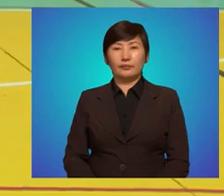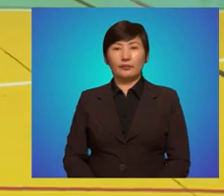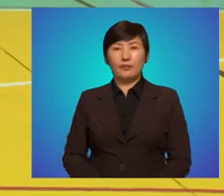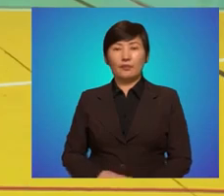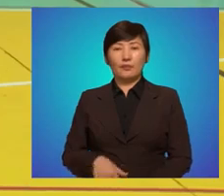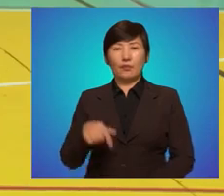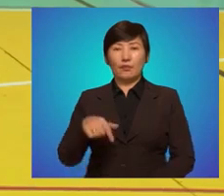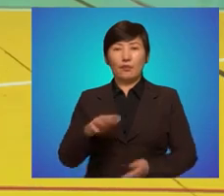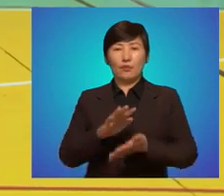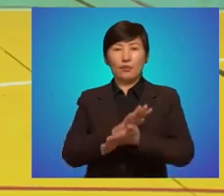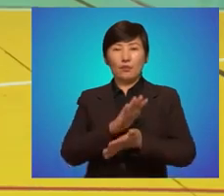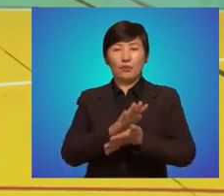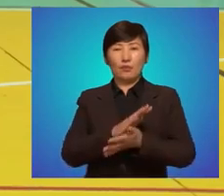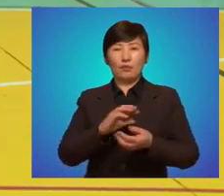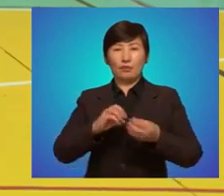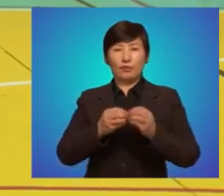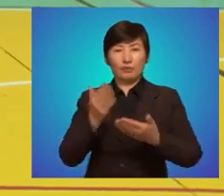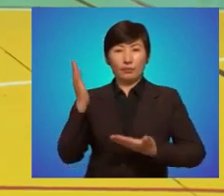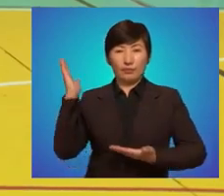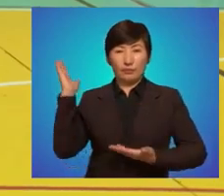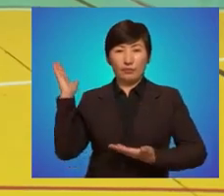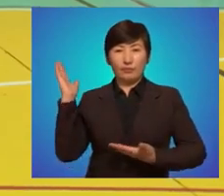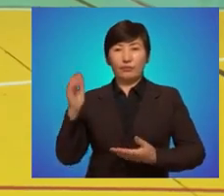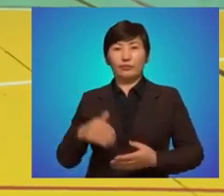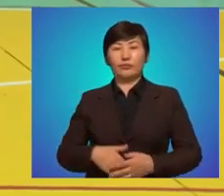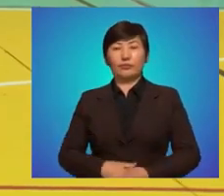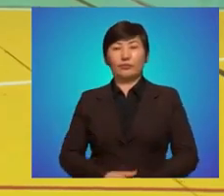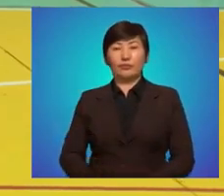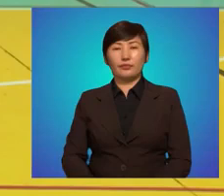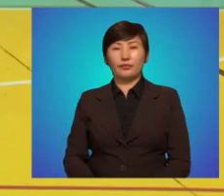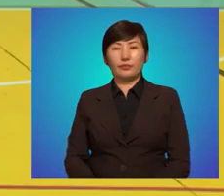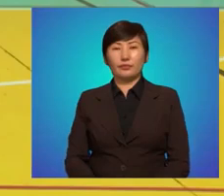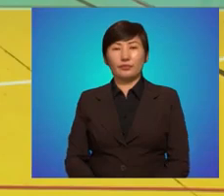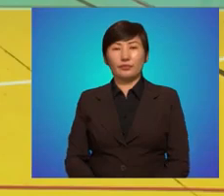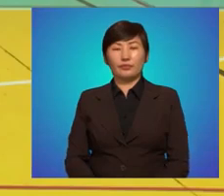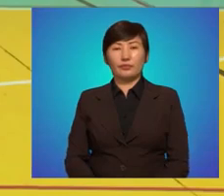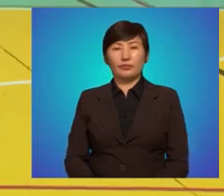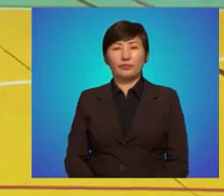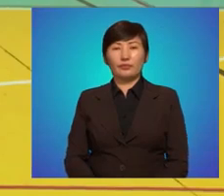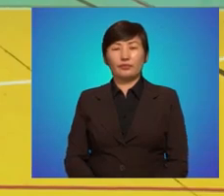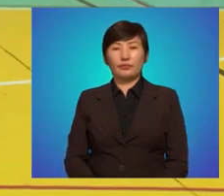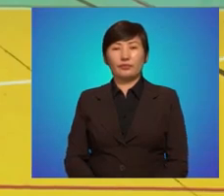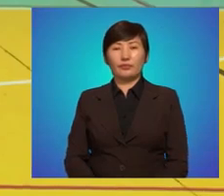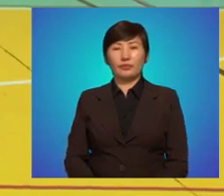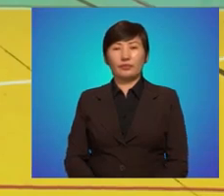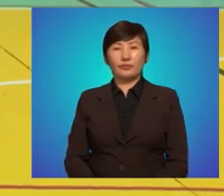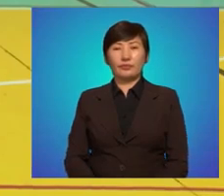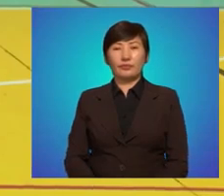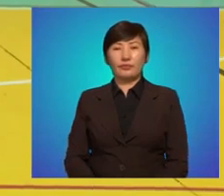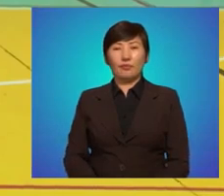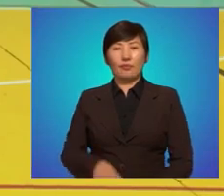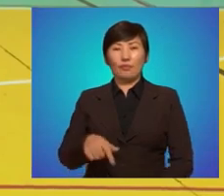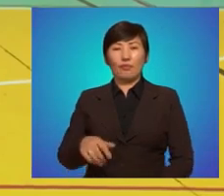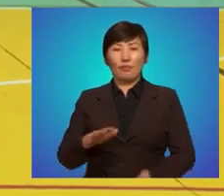2 3 4 5 6 7 8. За энэ дасгалаа бүгдээрээ хурдан